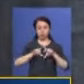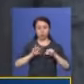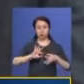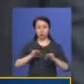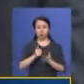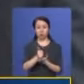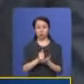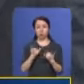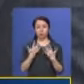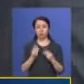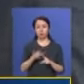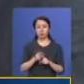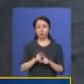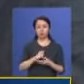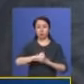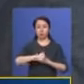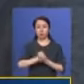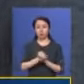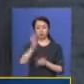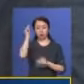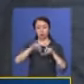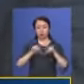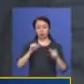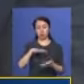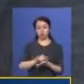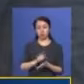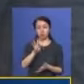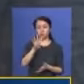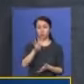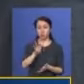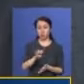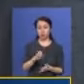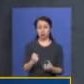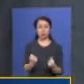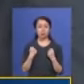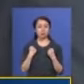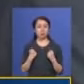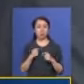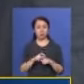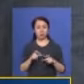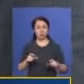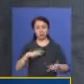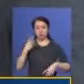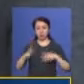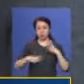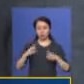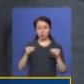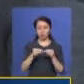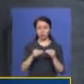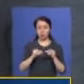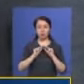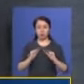По сей день мы этот статус подтверждаем. В школе занимаются порядка 400 спортсменов. Тренируют 10 тренеров